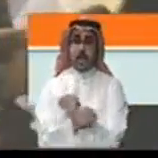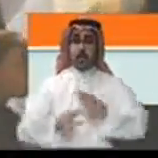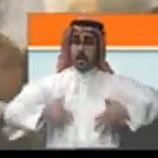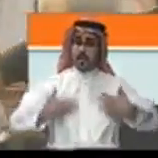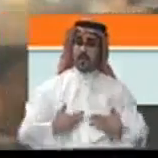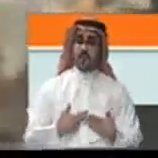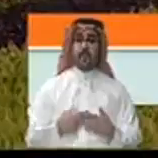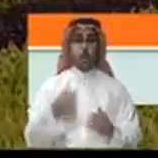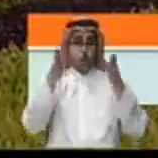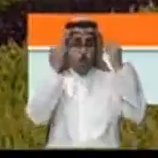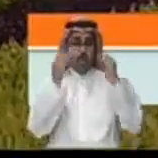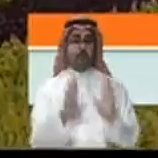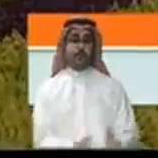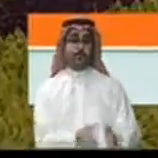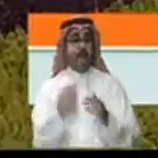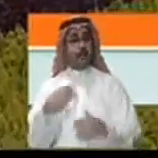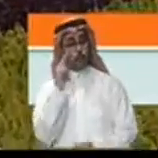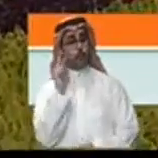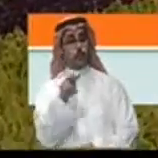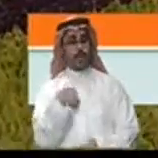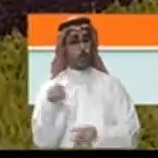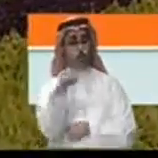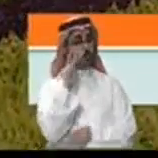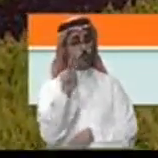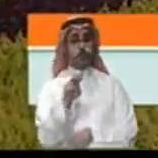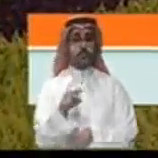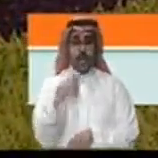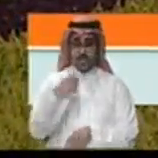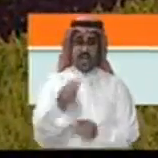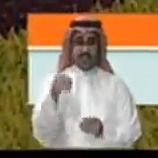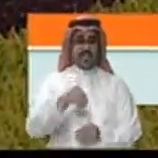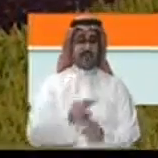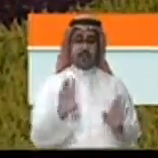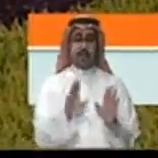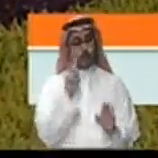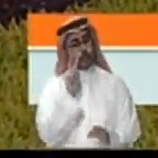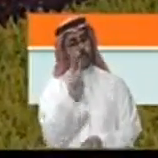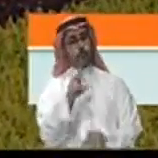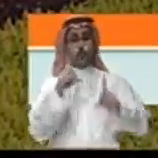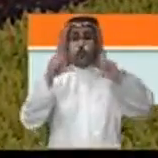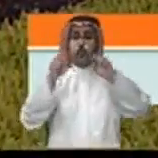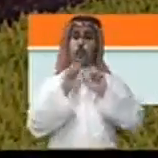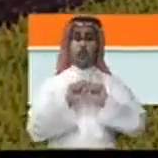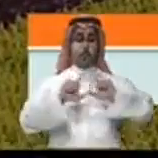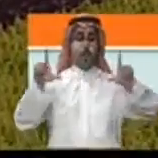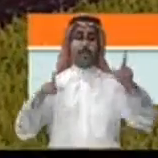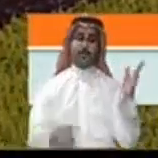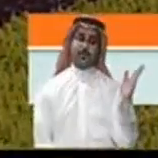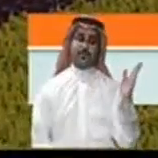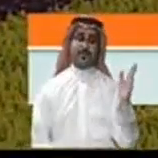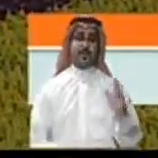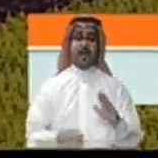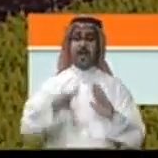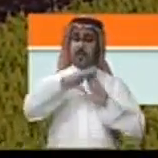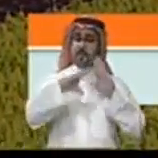والترفيه والتثقيف. شوف عينك يعني الوضع ما يبغى له تتكلم، يعني الصور تتحدث أكثر. مهرجان